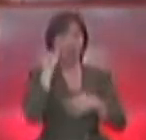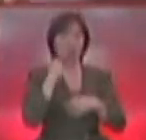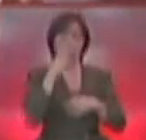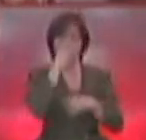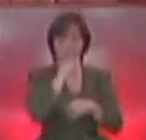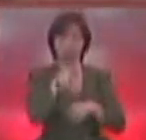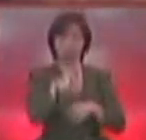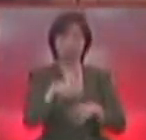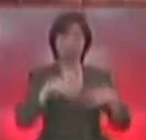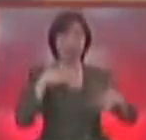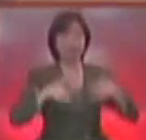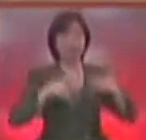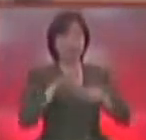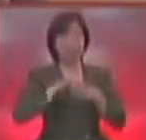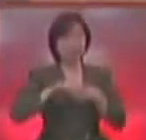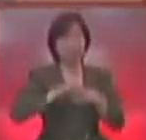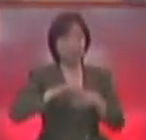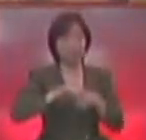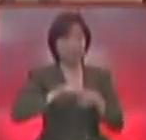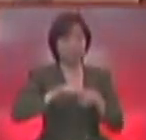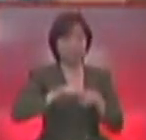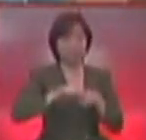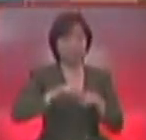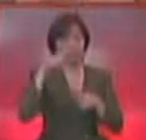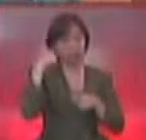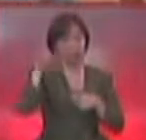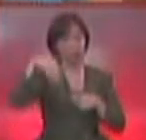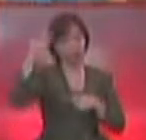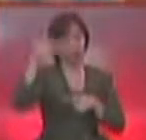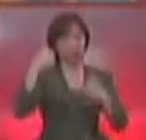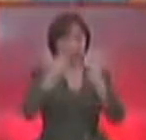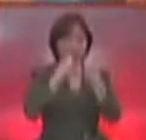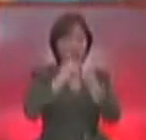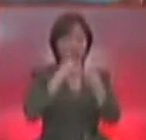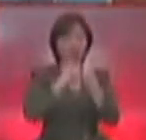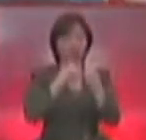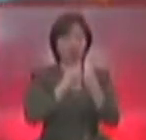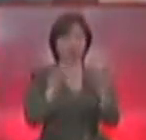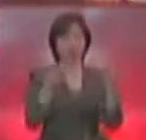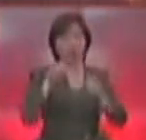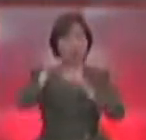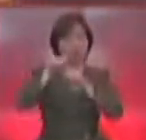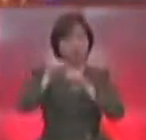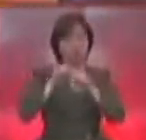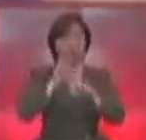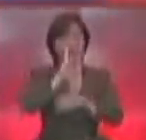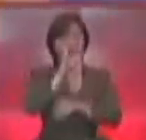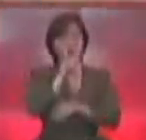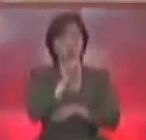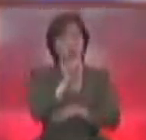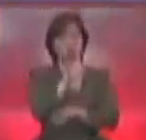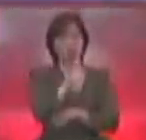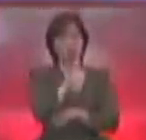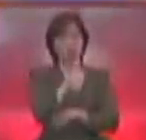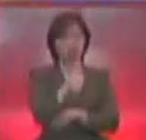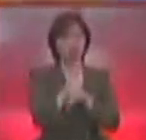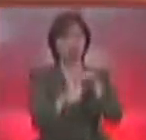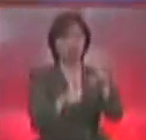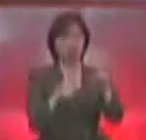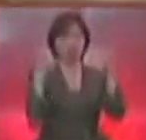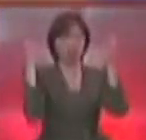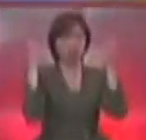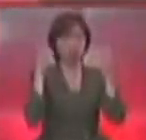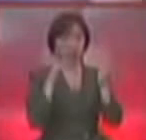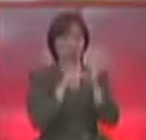tulog, ganadong nag-ensayo si Pacman bilang paghahanda sa laban nila ni Timothy Bradley sa June 10. Bukod sa gloves, bit-bit din ni Pacman ang